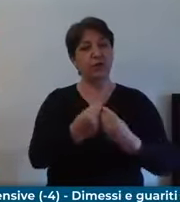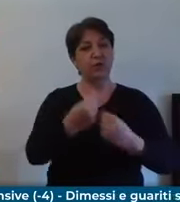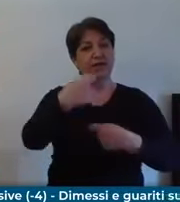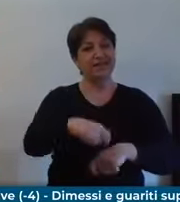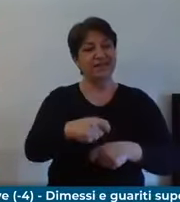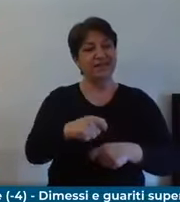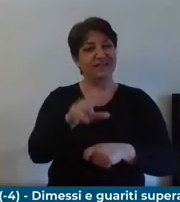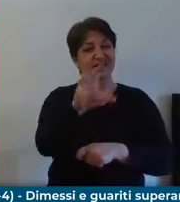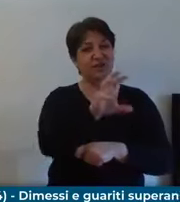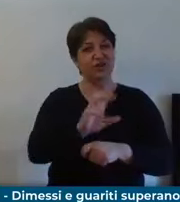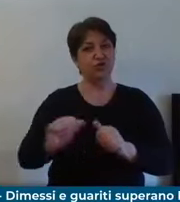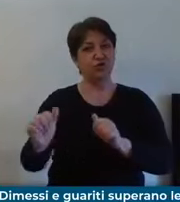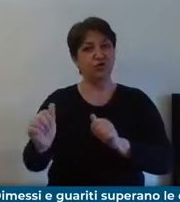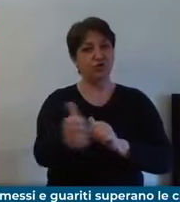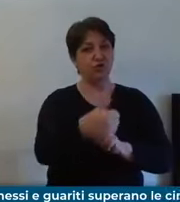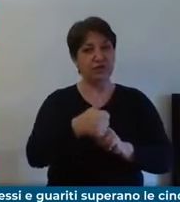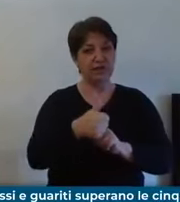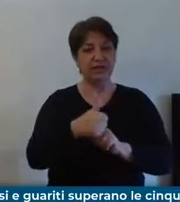di tipo